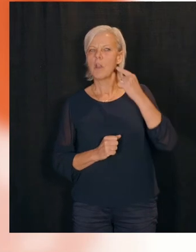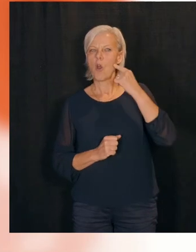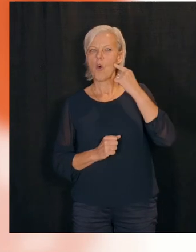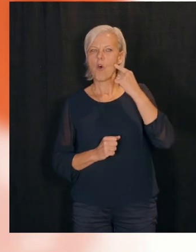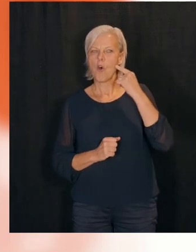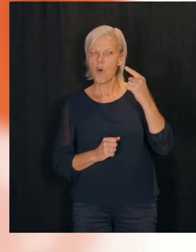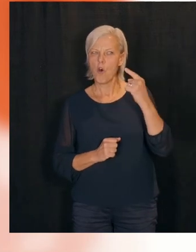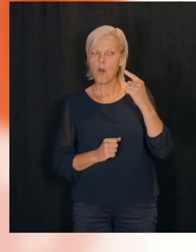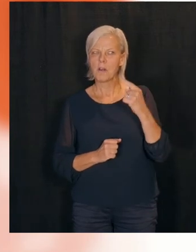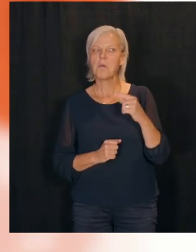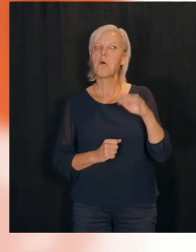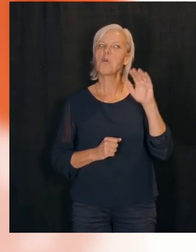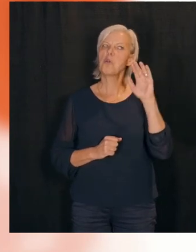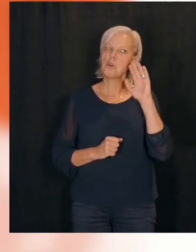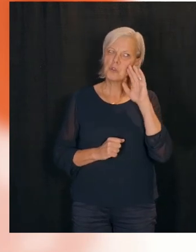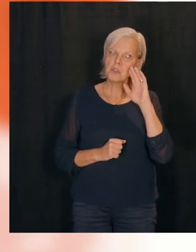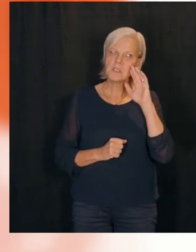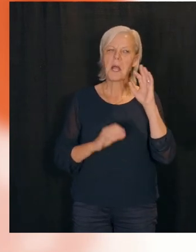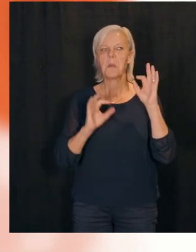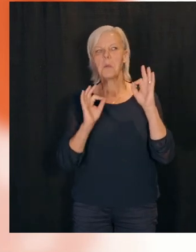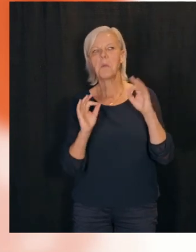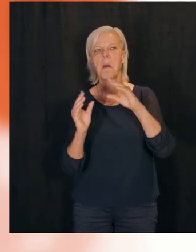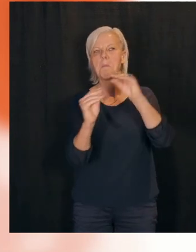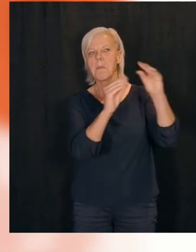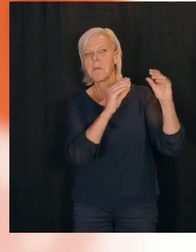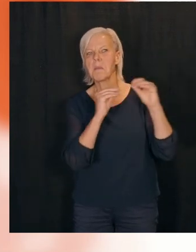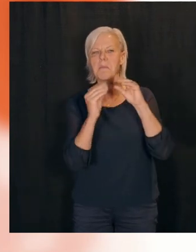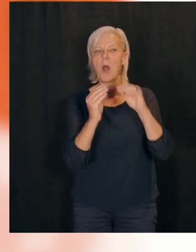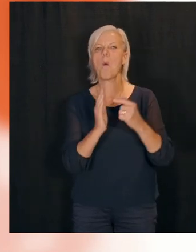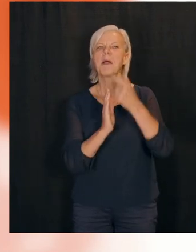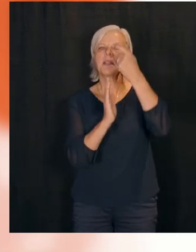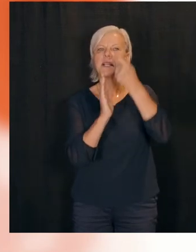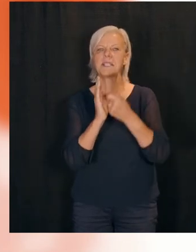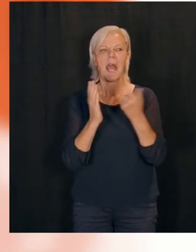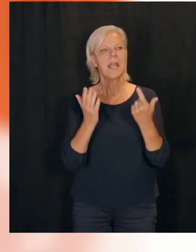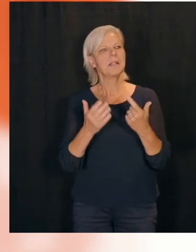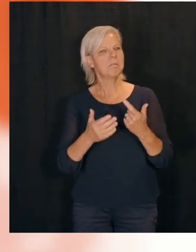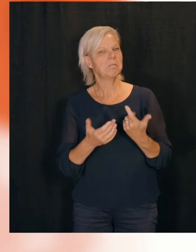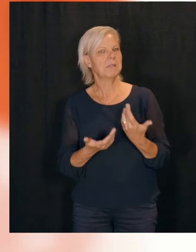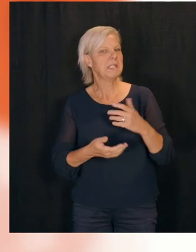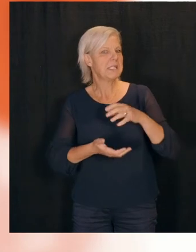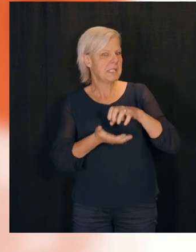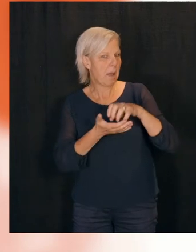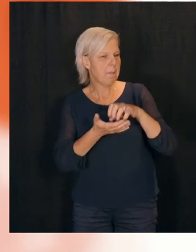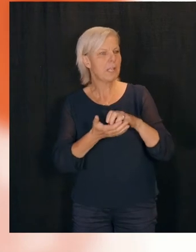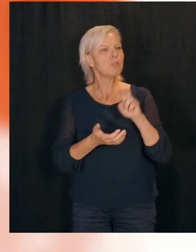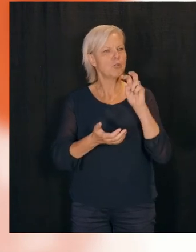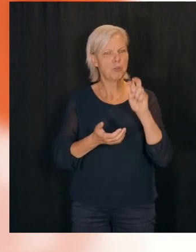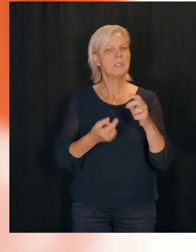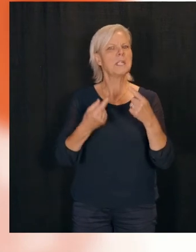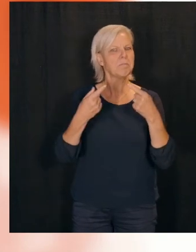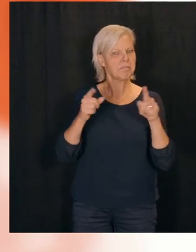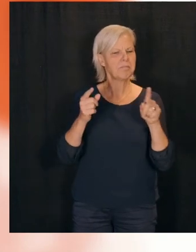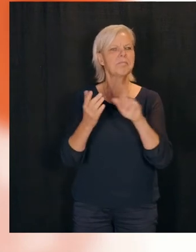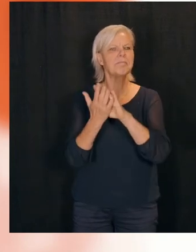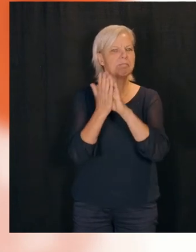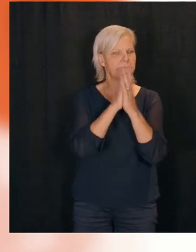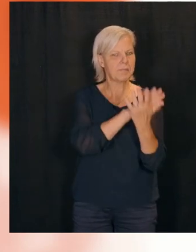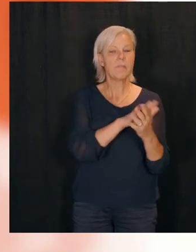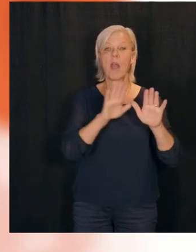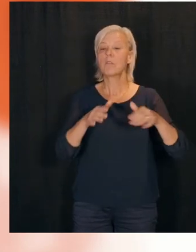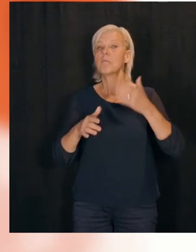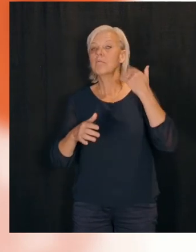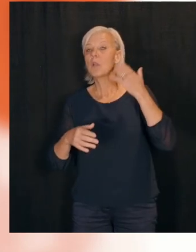När jag lyssnar på hur man pratar om design i samhället, så tycker jag att det håller på att ske ett skifte. Under många års tid så har vi pratat om design